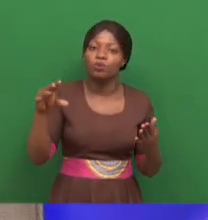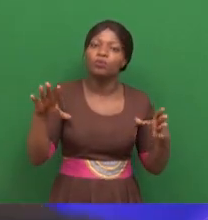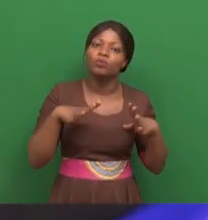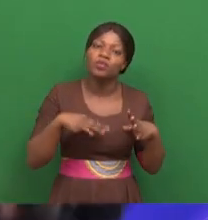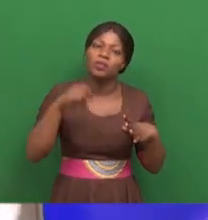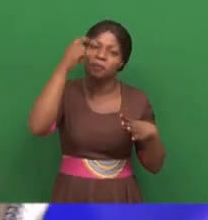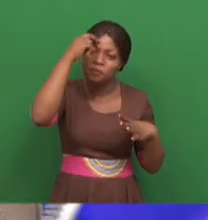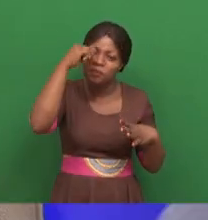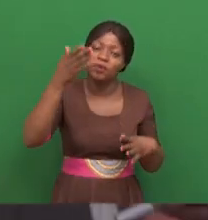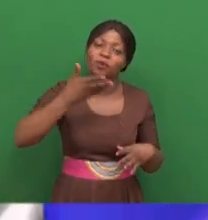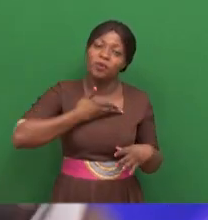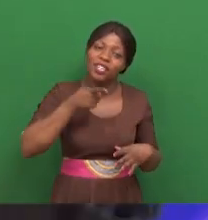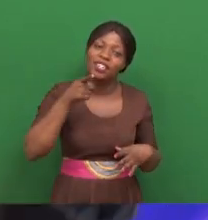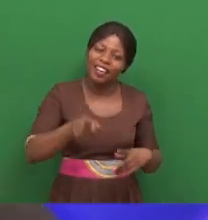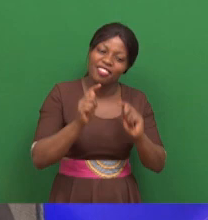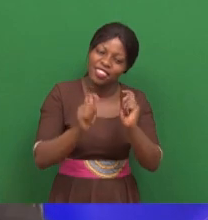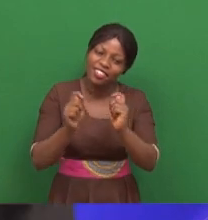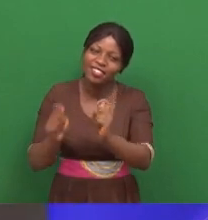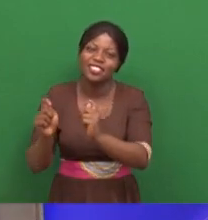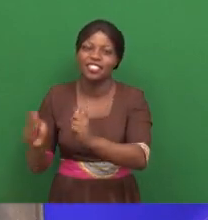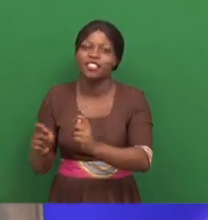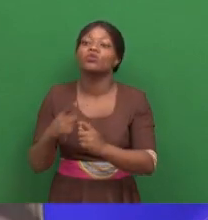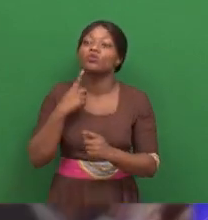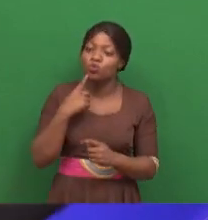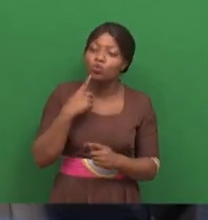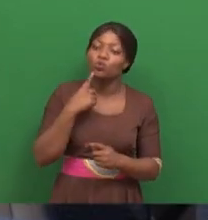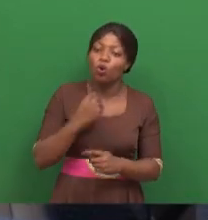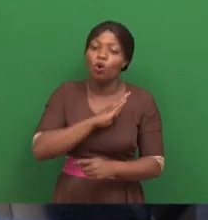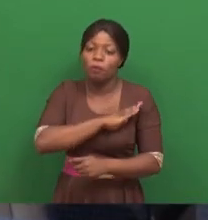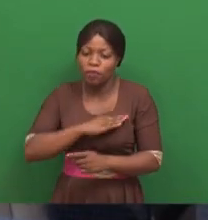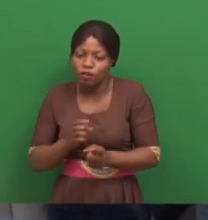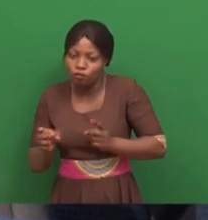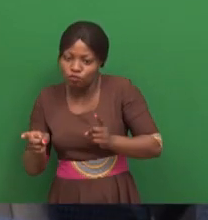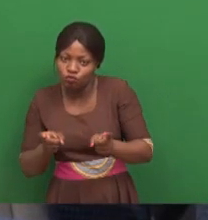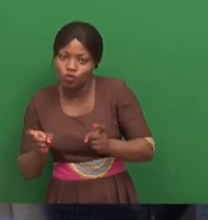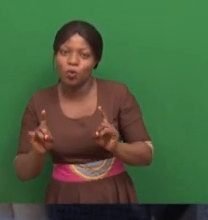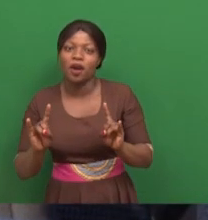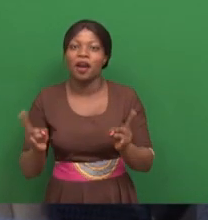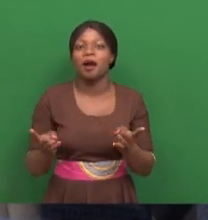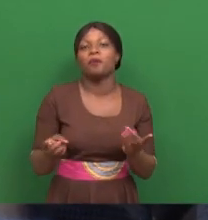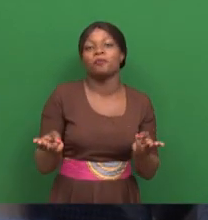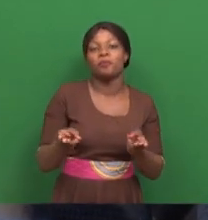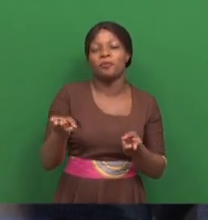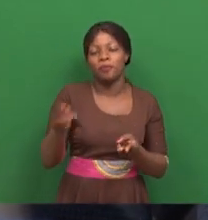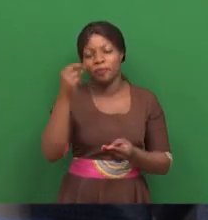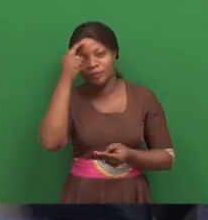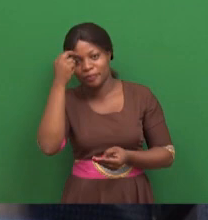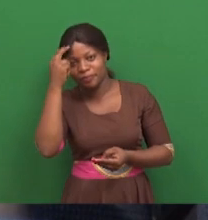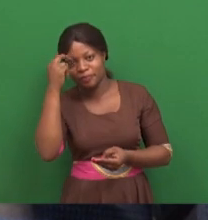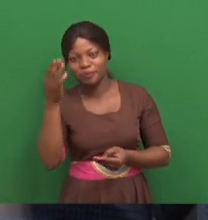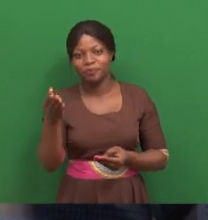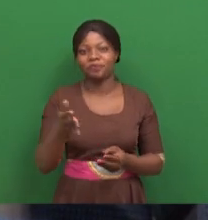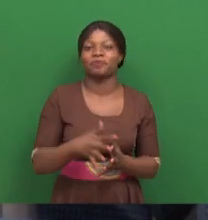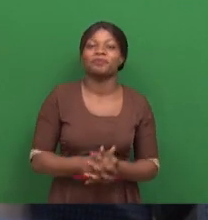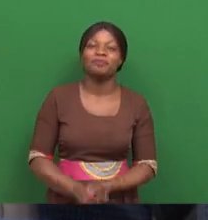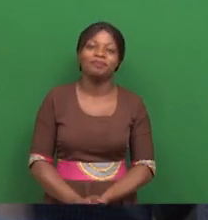headquarters asi mukatizivisa tinodzora hunhu kumapurisa tichidzora hunhu kuvanhu ndatenda mashoko makukuta ari kutaurwa